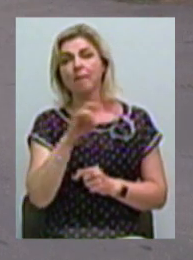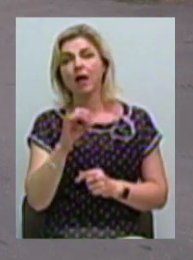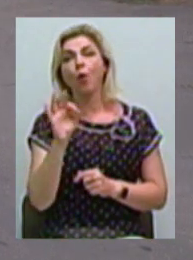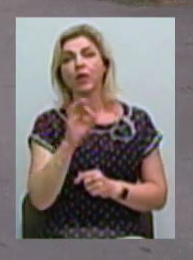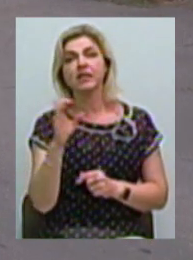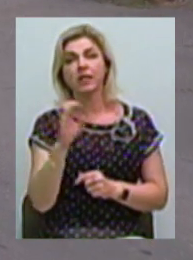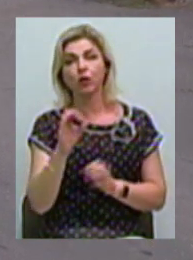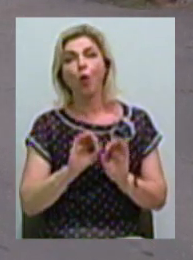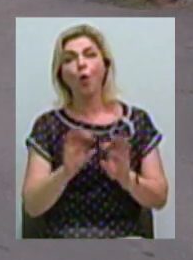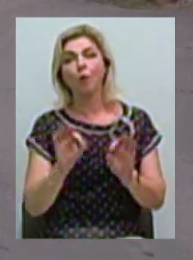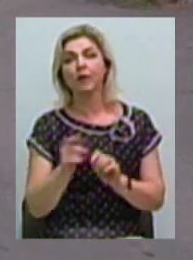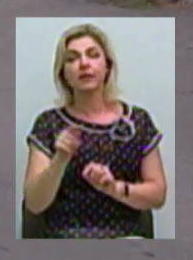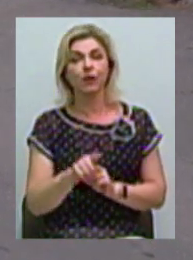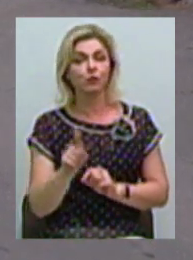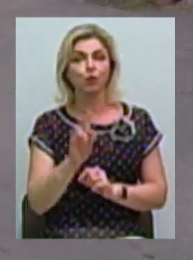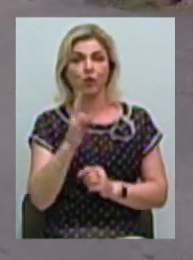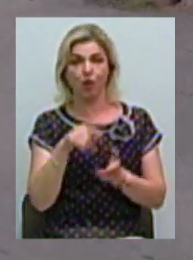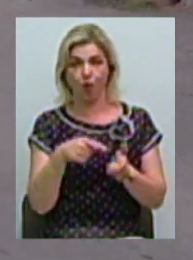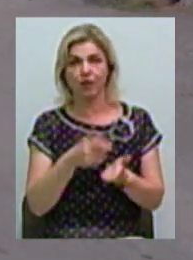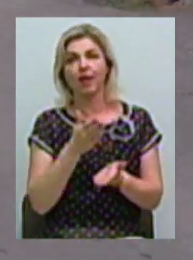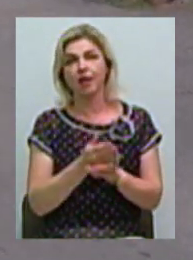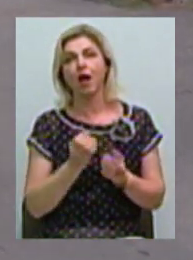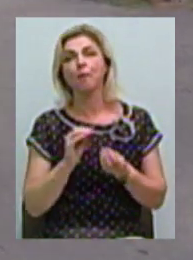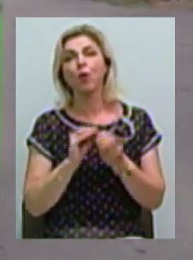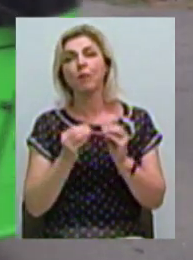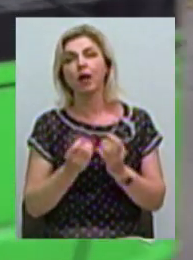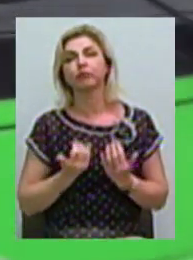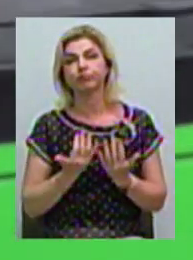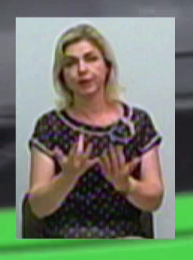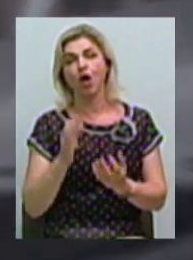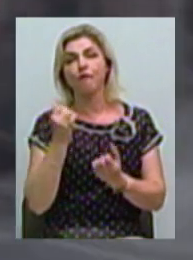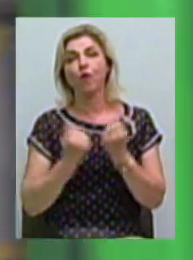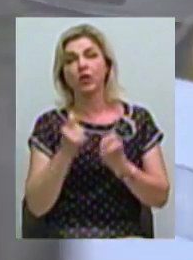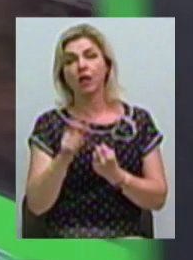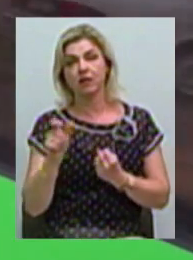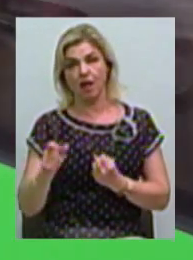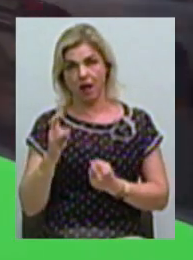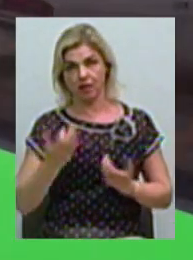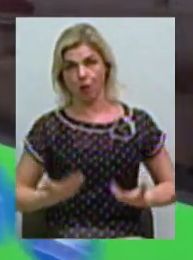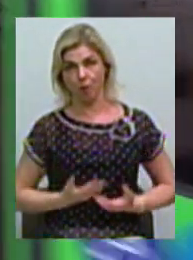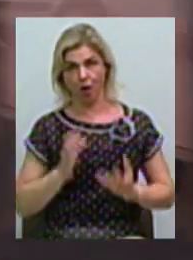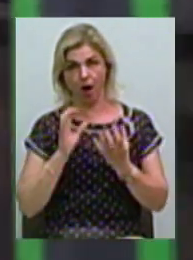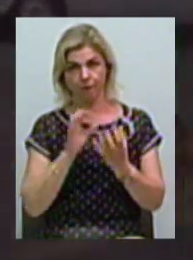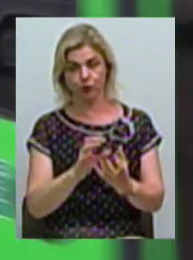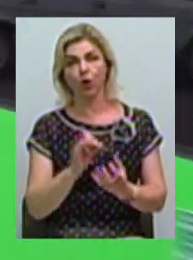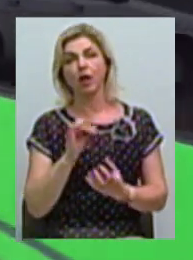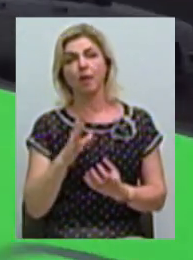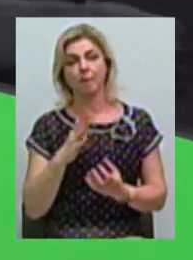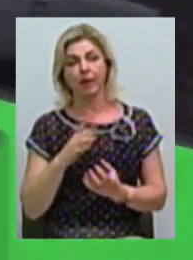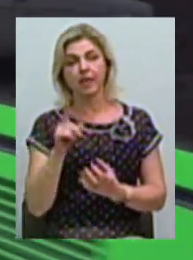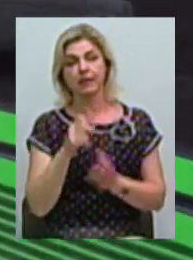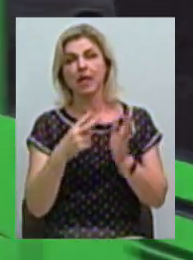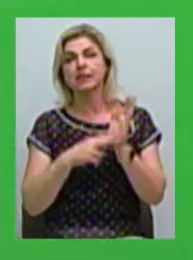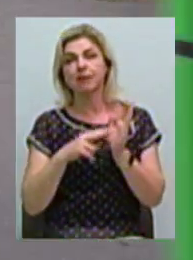Сінкевич пояснив це тим, що в Миколаєві є проблема з набором водіїв на комунальні автобуси, які придбали у лізинг за 73